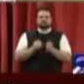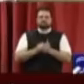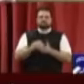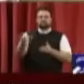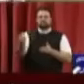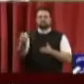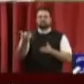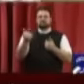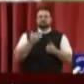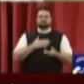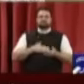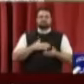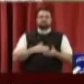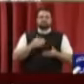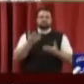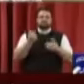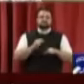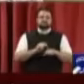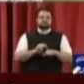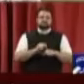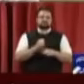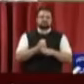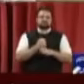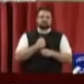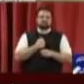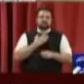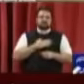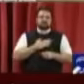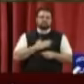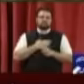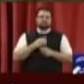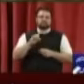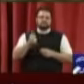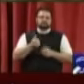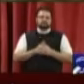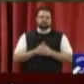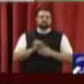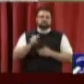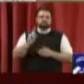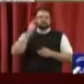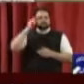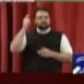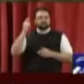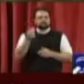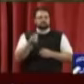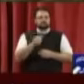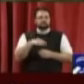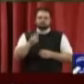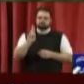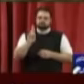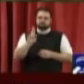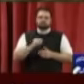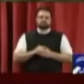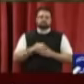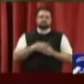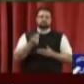iau ceea ce-mi place și ceea ce simt că mi-ar face mie plăcere. Da? Da. Și să nu mă gândesc la bani. Să nu te gândești la bani. Că